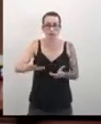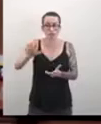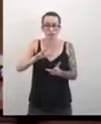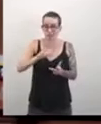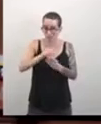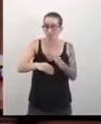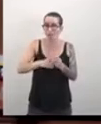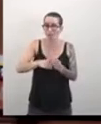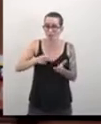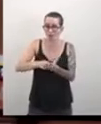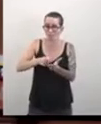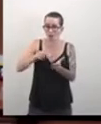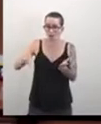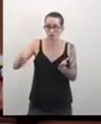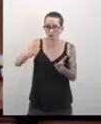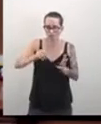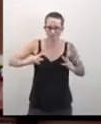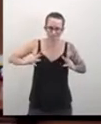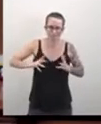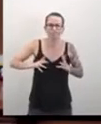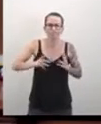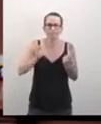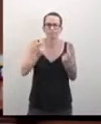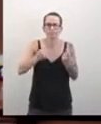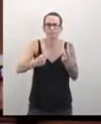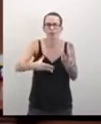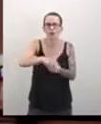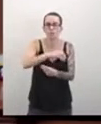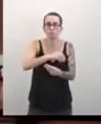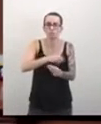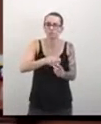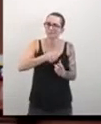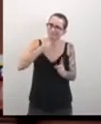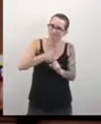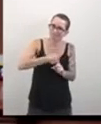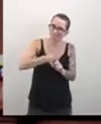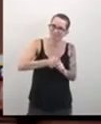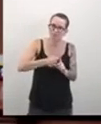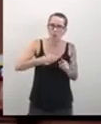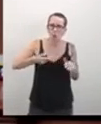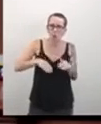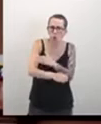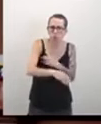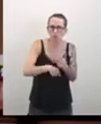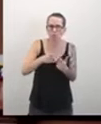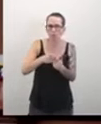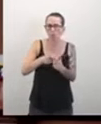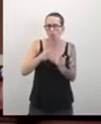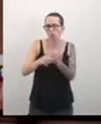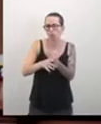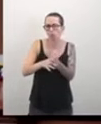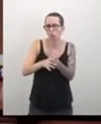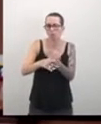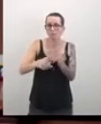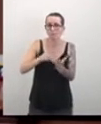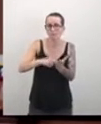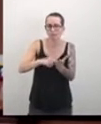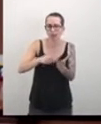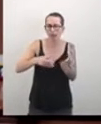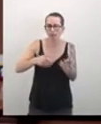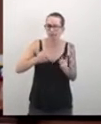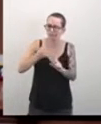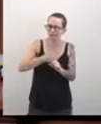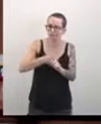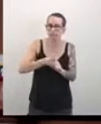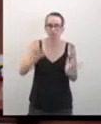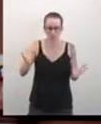sont engagées à lutter contre le blanchiment, la corruption et la fraude fiscale. Néanmoins, cette recherche de transparence